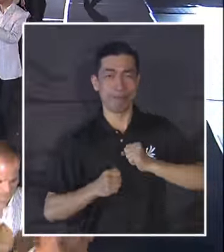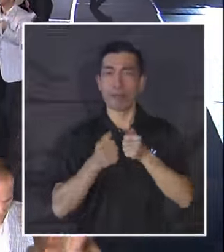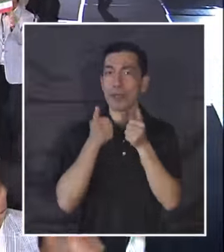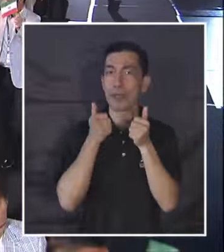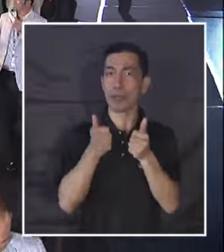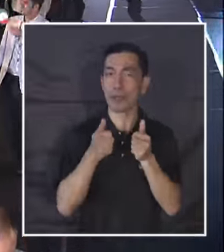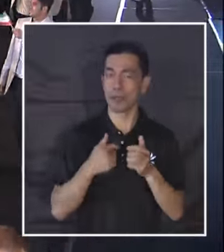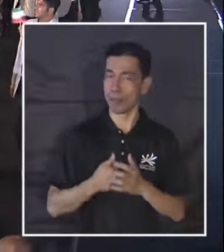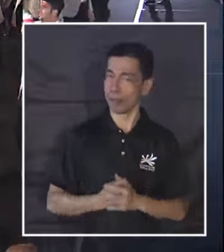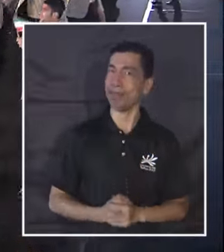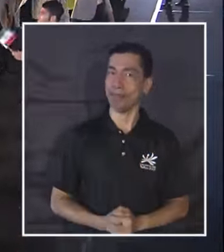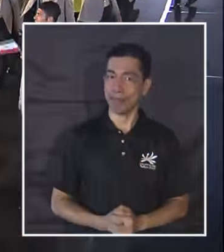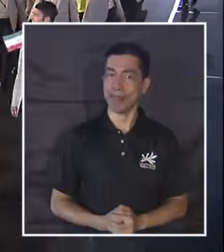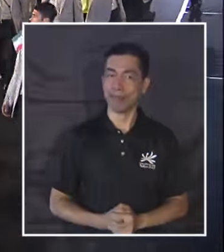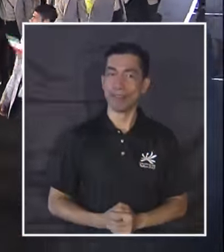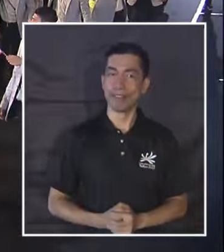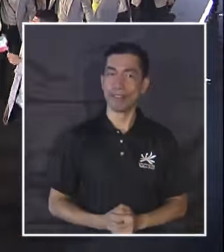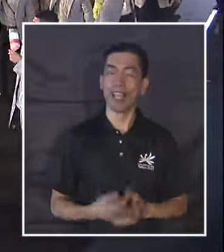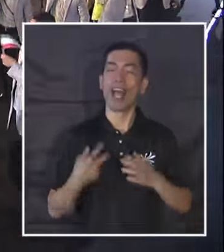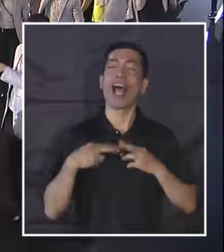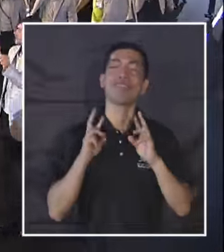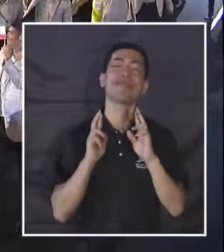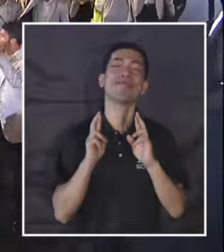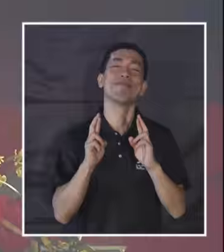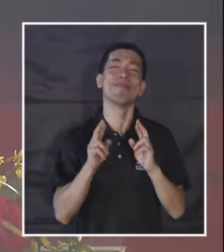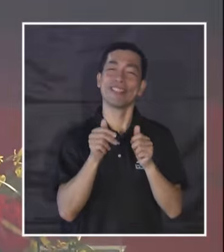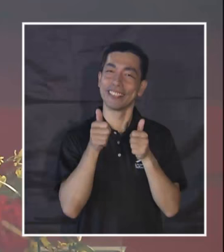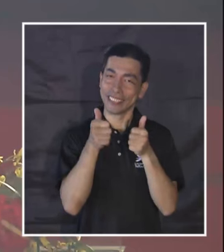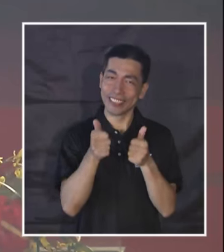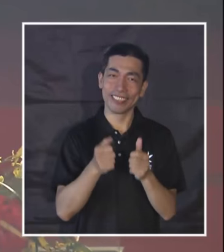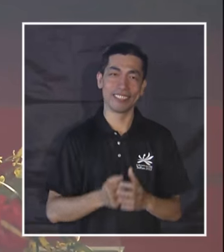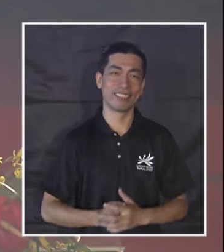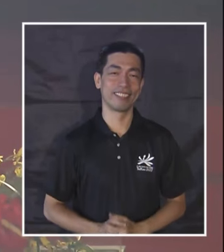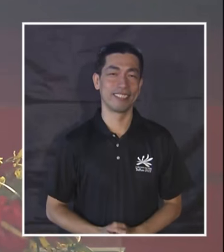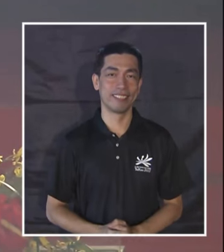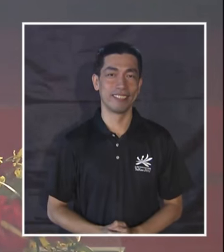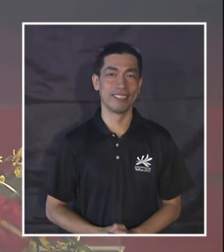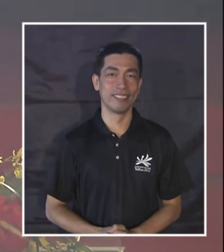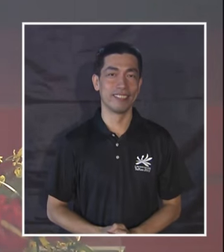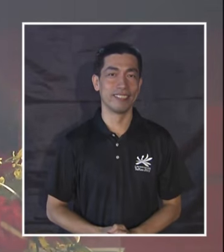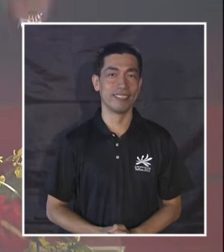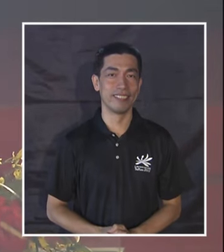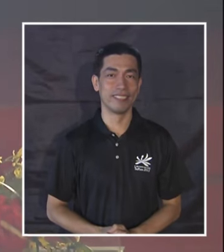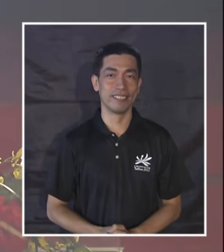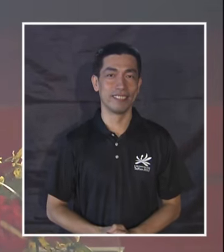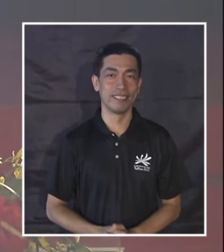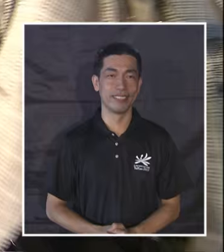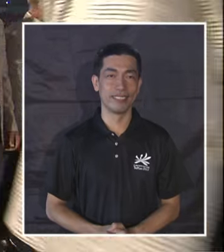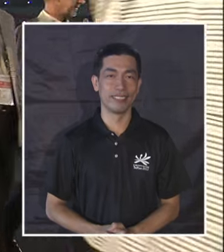志在必得，也祝福你们旗开得胜， Good luck。